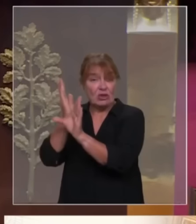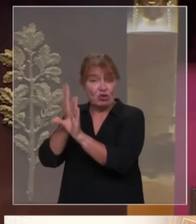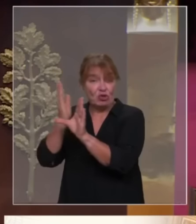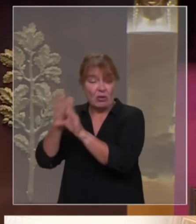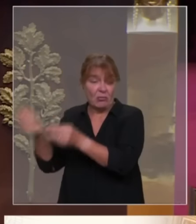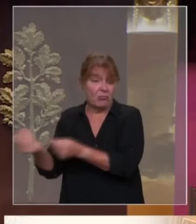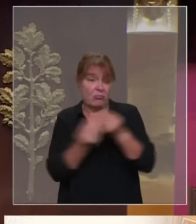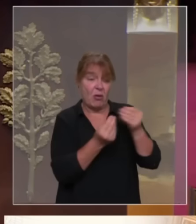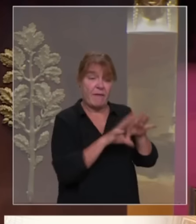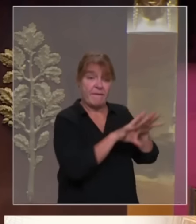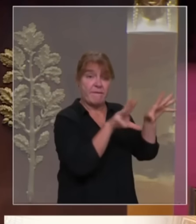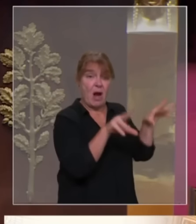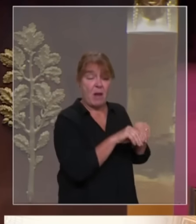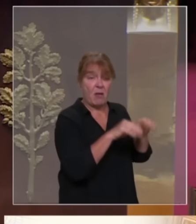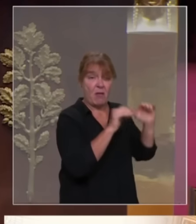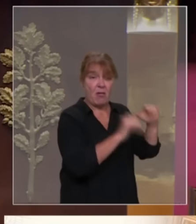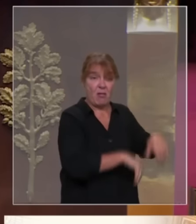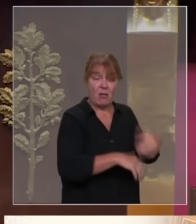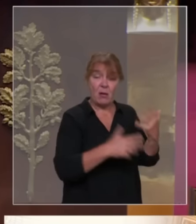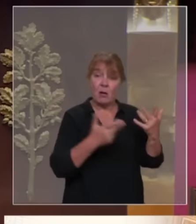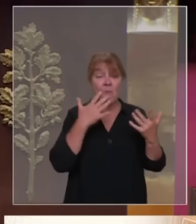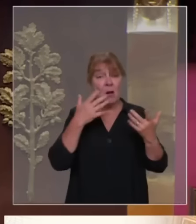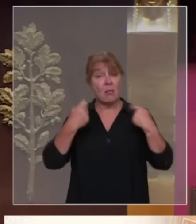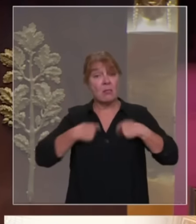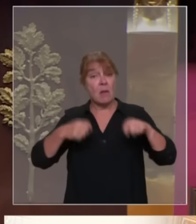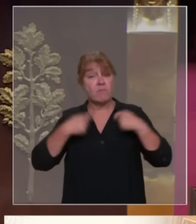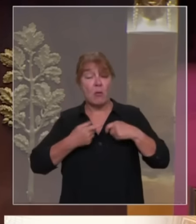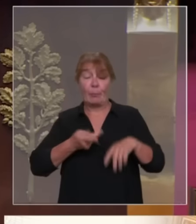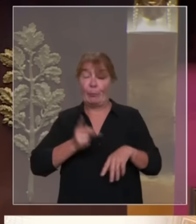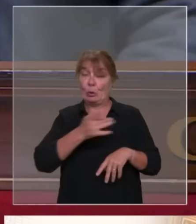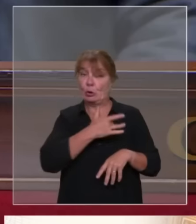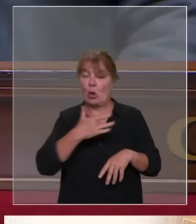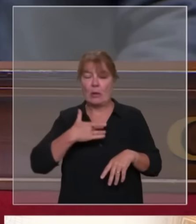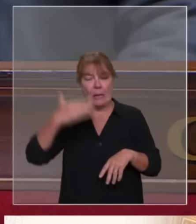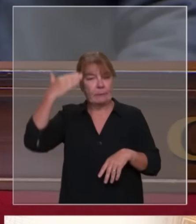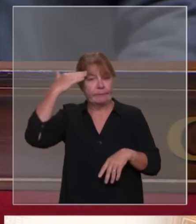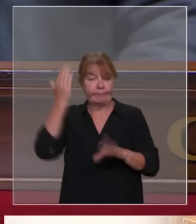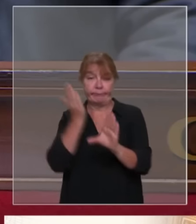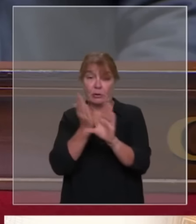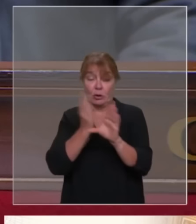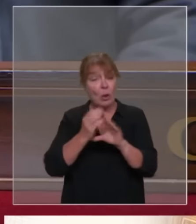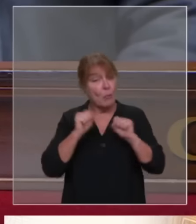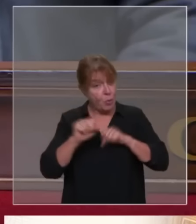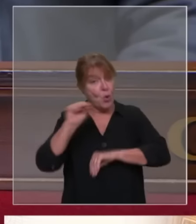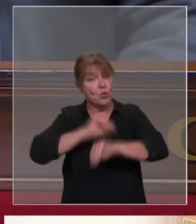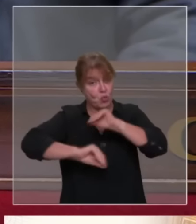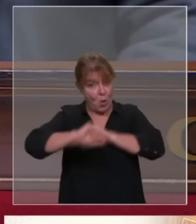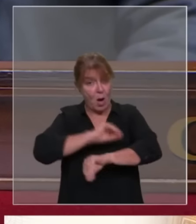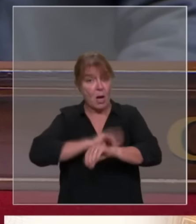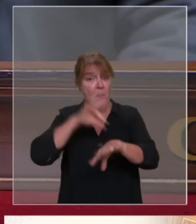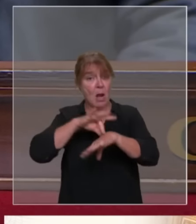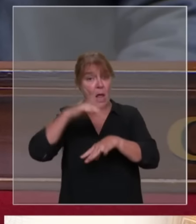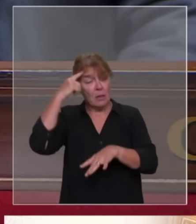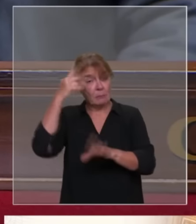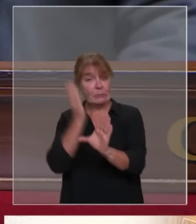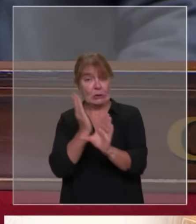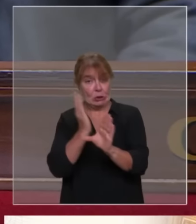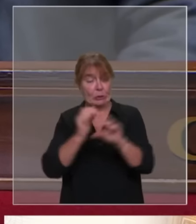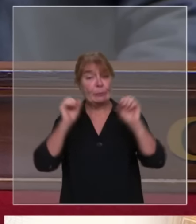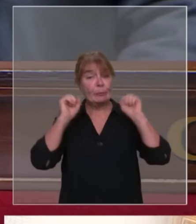sont le premier poste des dépenses de l'assurance maladie. Ces maladies se soignent et la prévention est